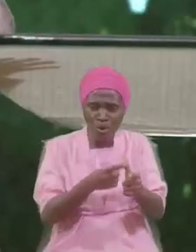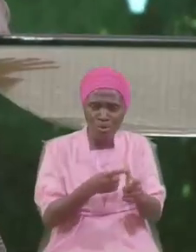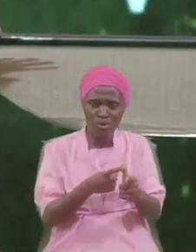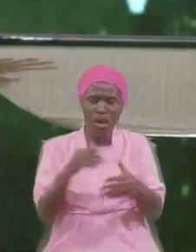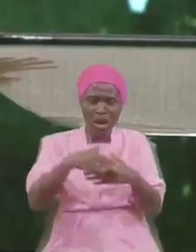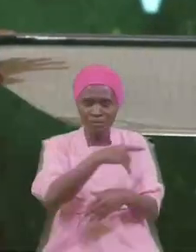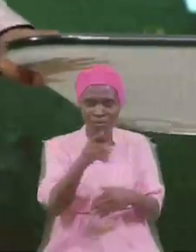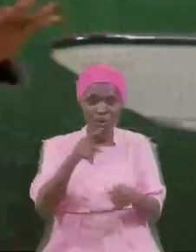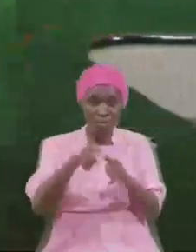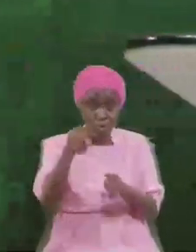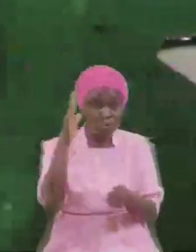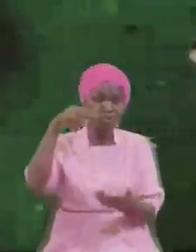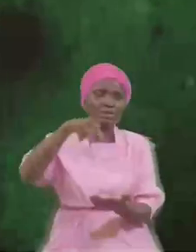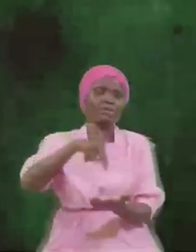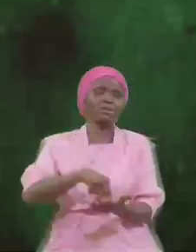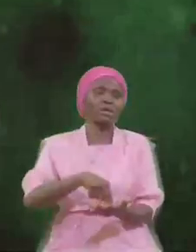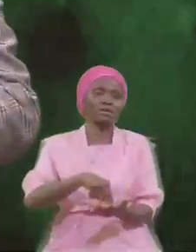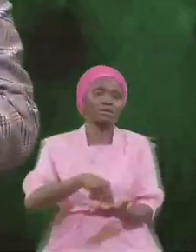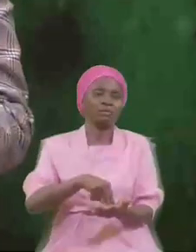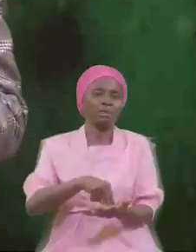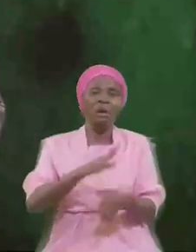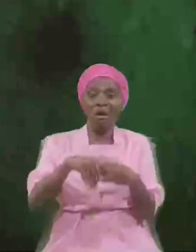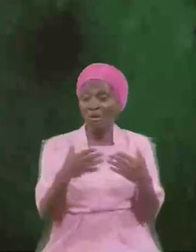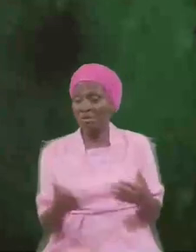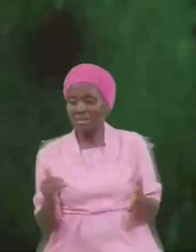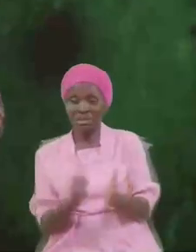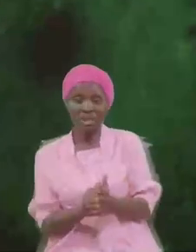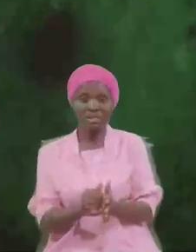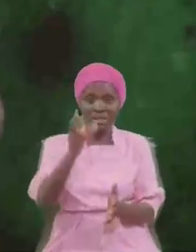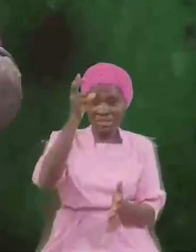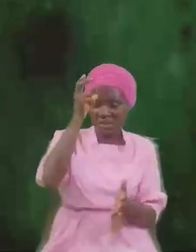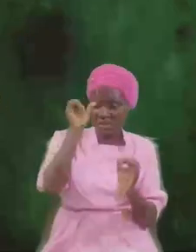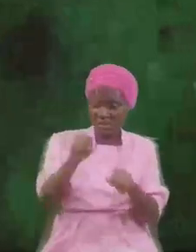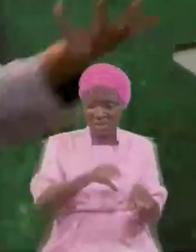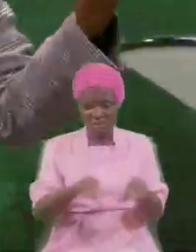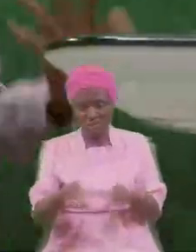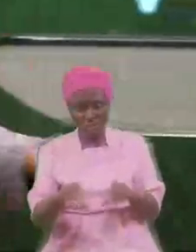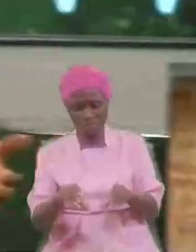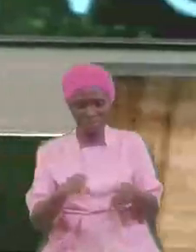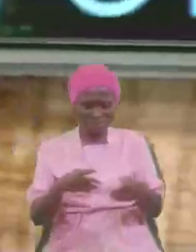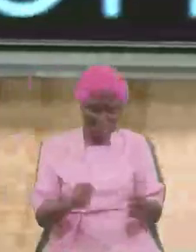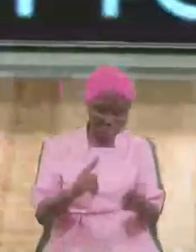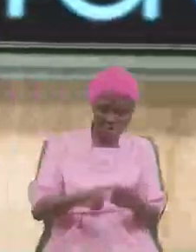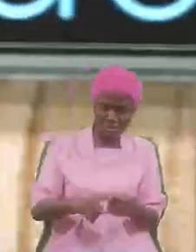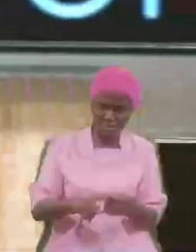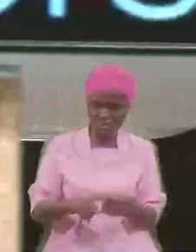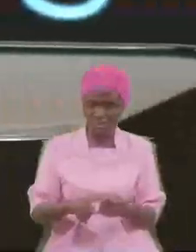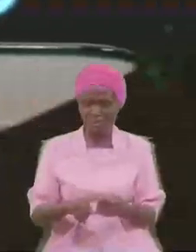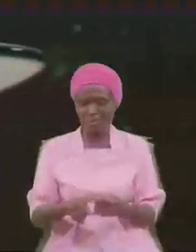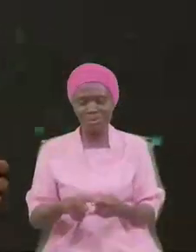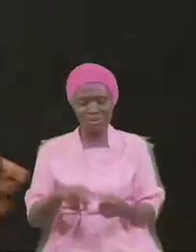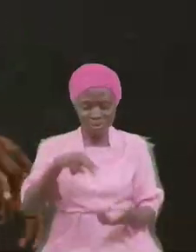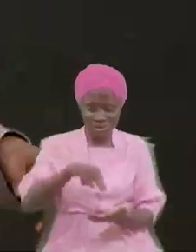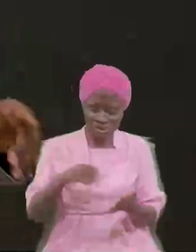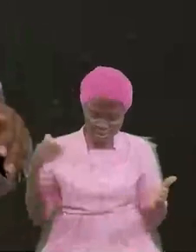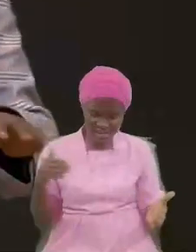Les agents des ennemis vont essayer de vous attaquer, mais vous allez tenir ferme. Tout ce que le diable va fabriquer contre votre vie,